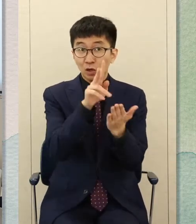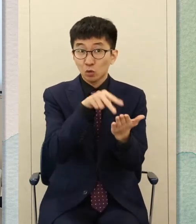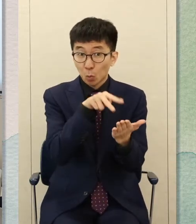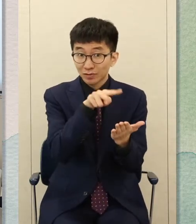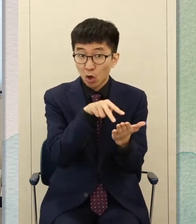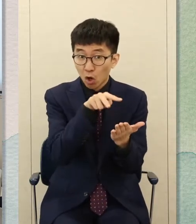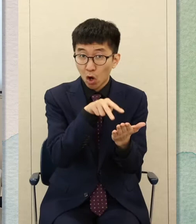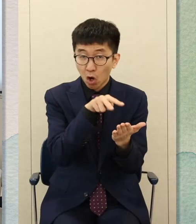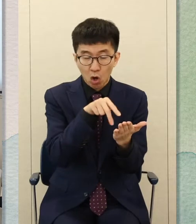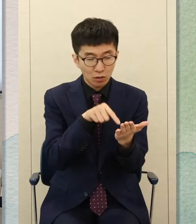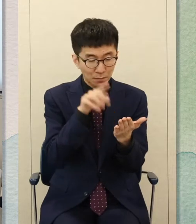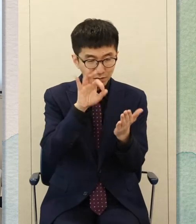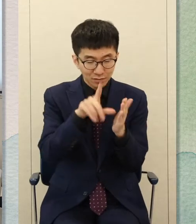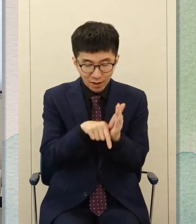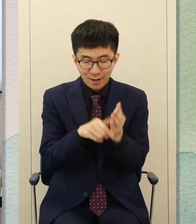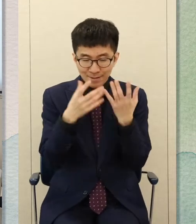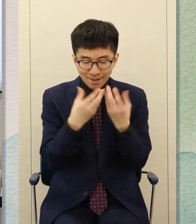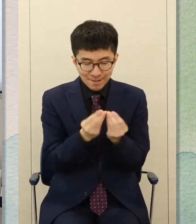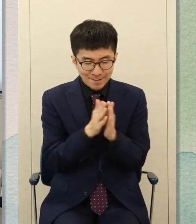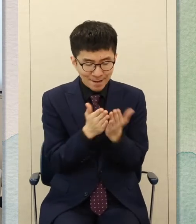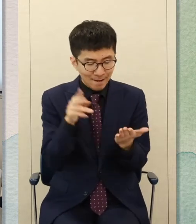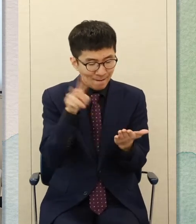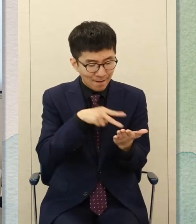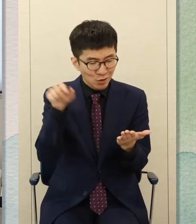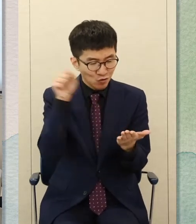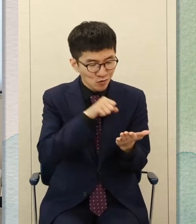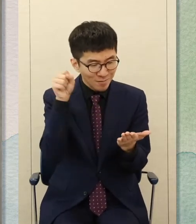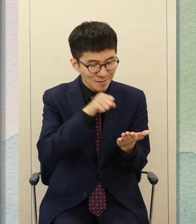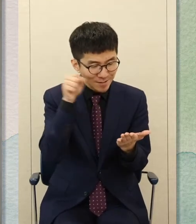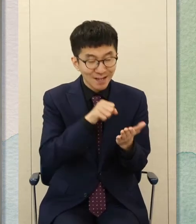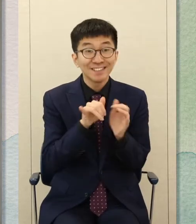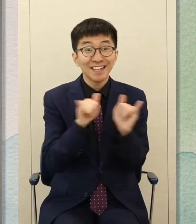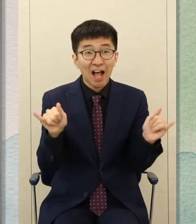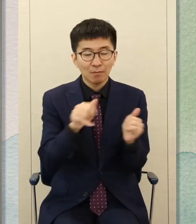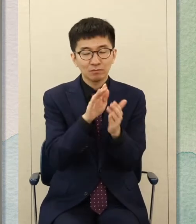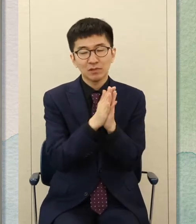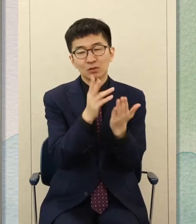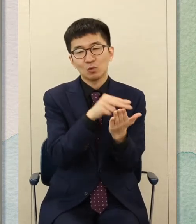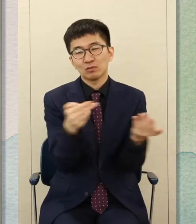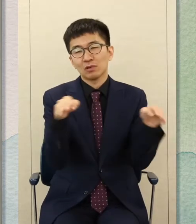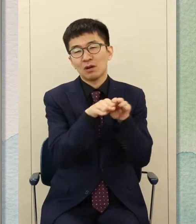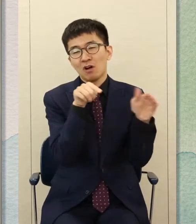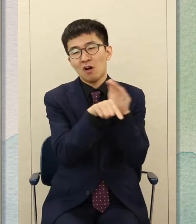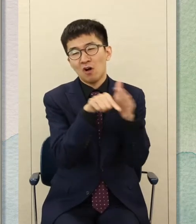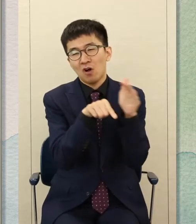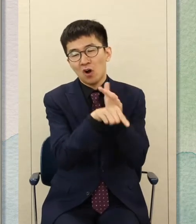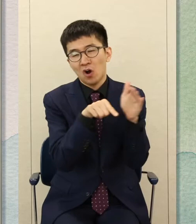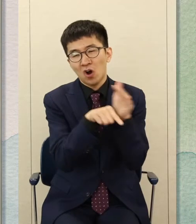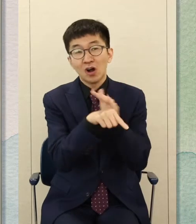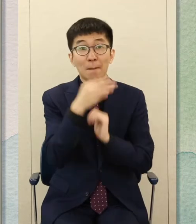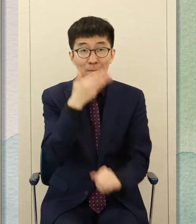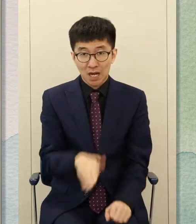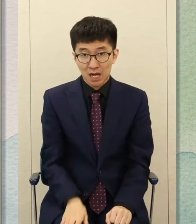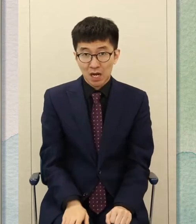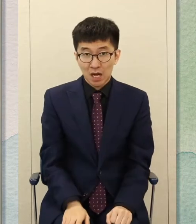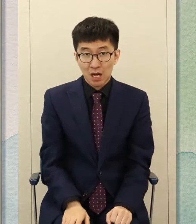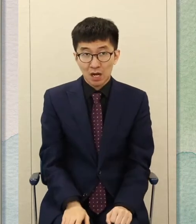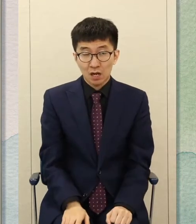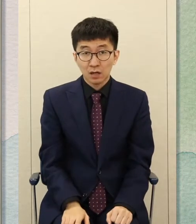비례해서 증가하거든요. 그러니까 한번 보면 도서관에 오는 사람들은 원래 책을 많이 읽는 사람들이에요. 반대로 도서관 이용률을